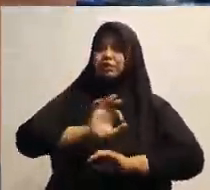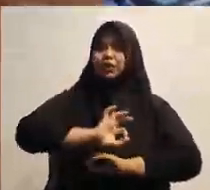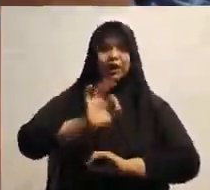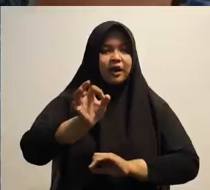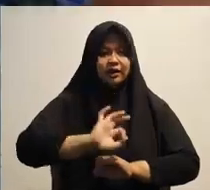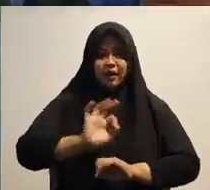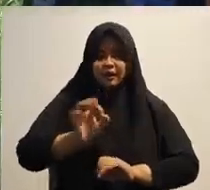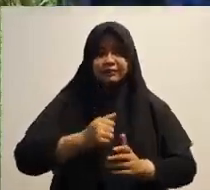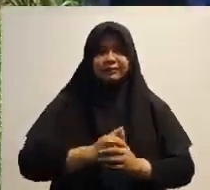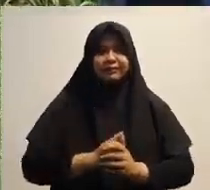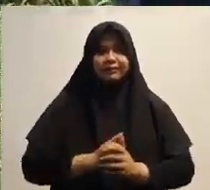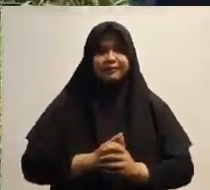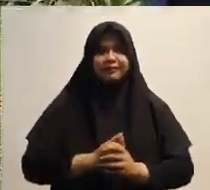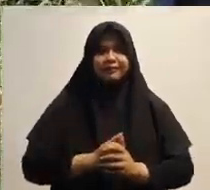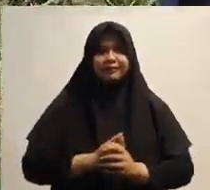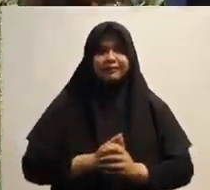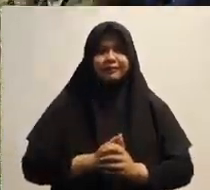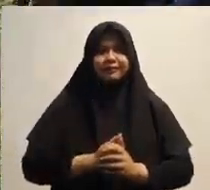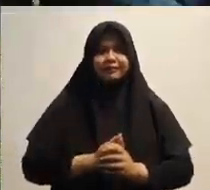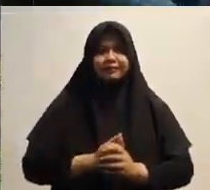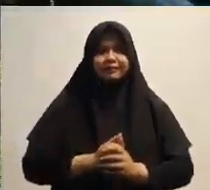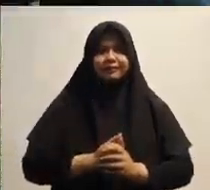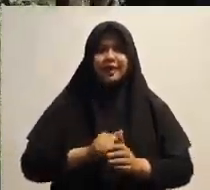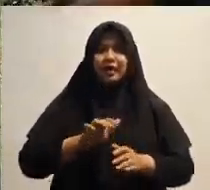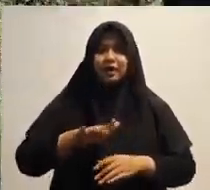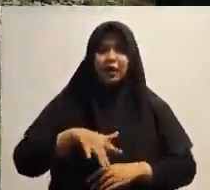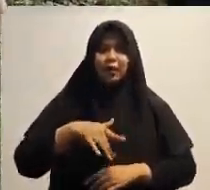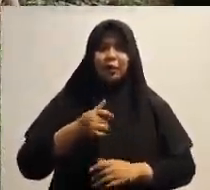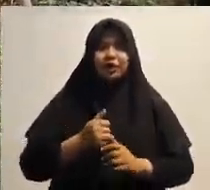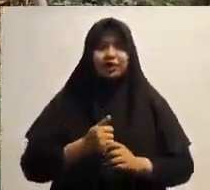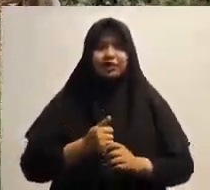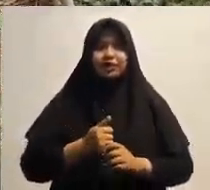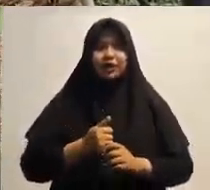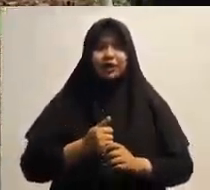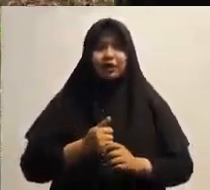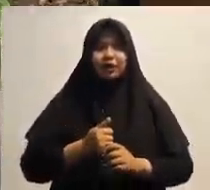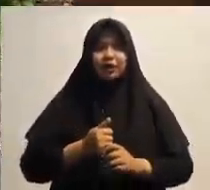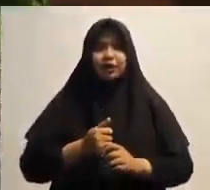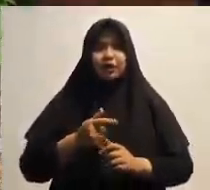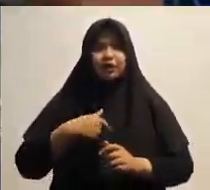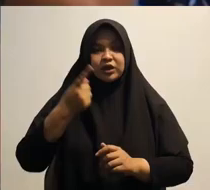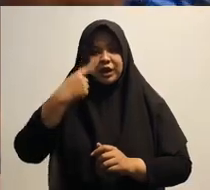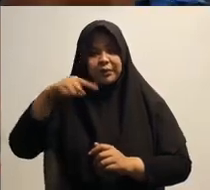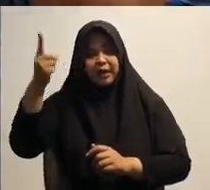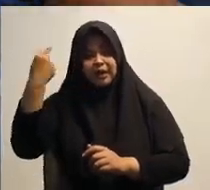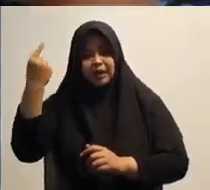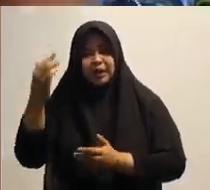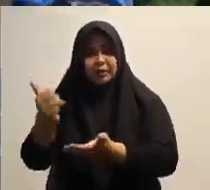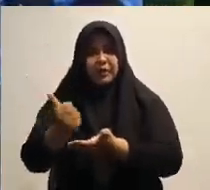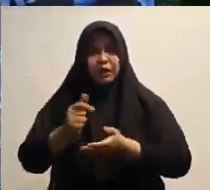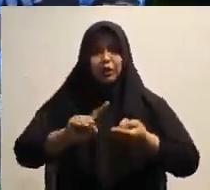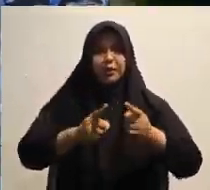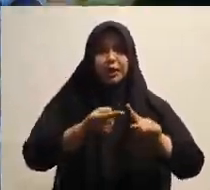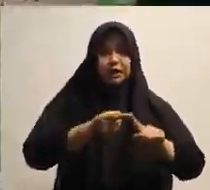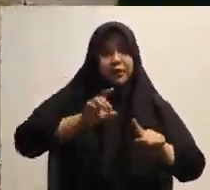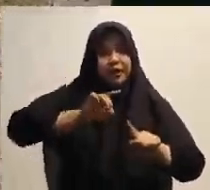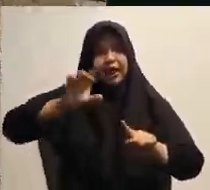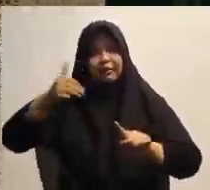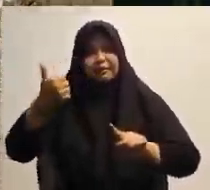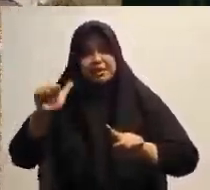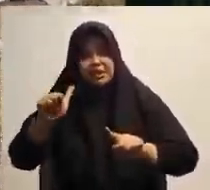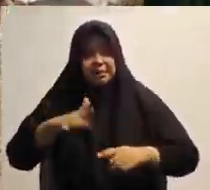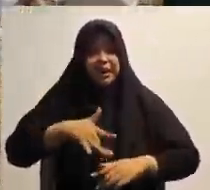tidak, jadi kita agak merasakan kesusahan. Kalau dibantu dari pemerintah kan teman-teman yang lain kan